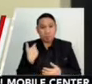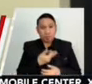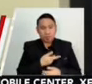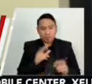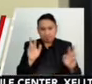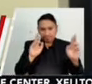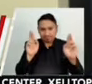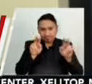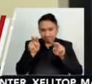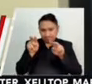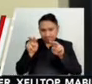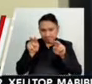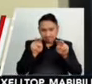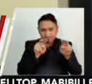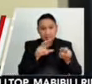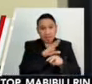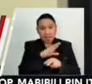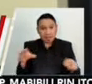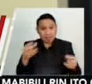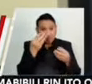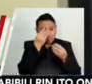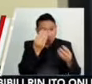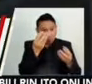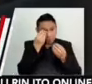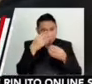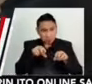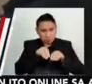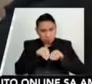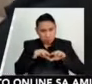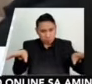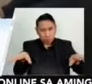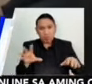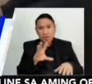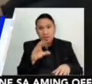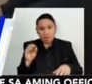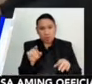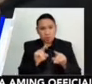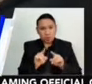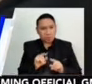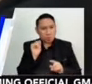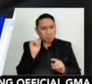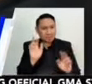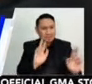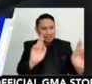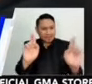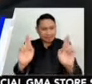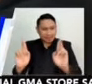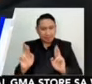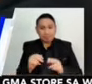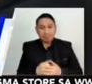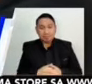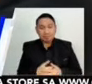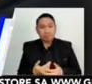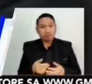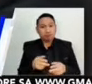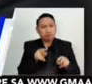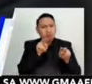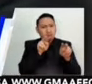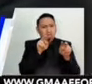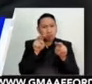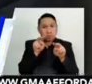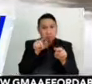dissemination dapat po naka-ready na yung ating mga water assets mahigpit din nagmonitor ang pdrrmo sa mga river system